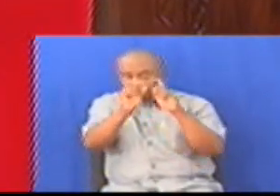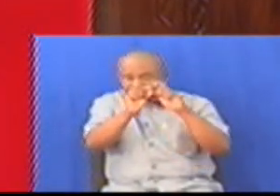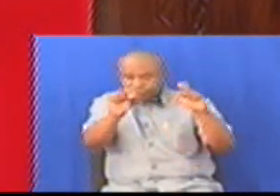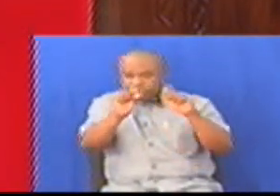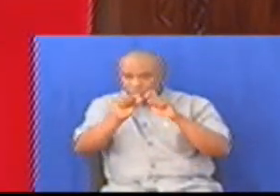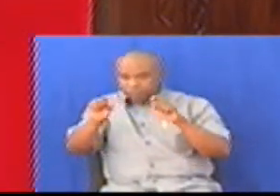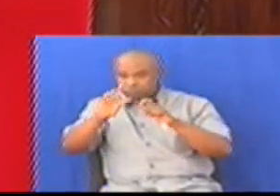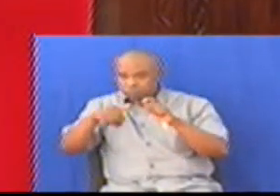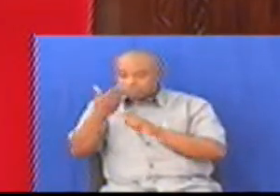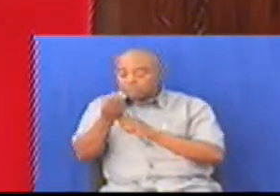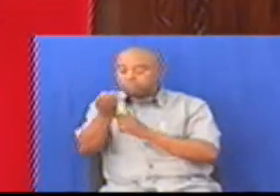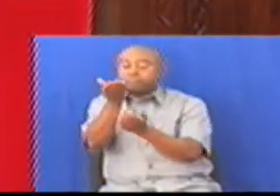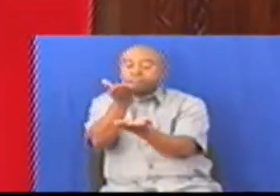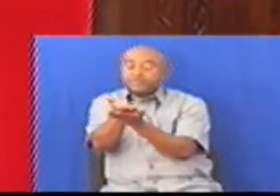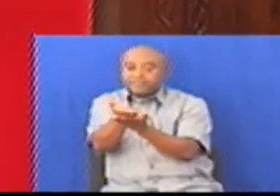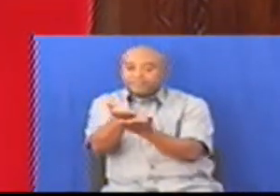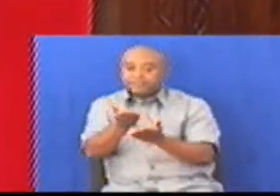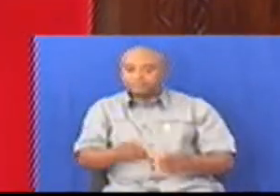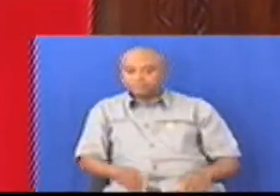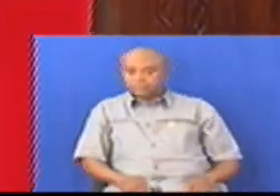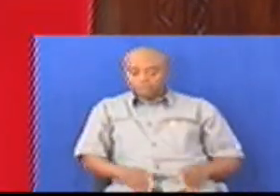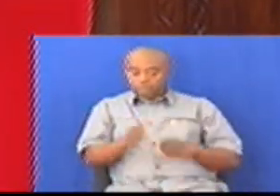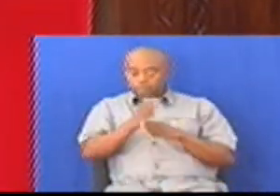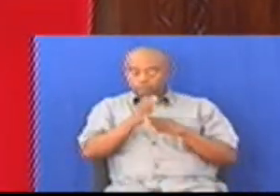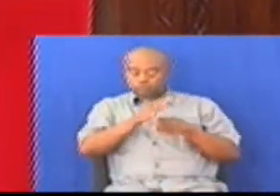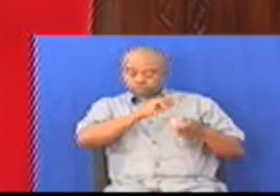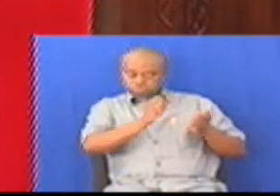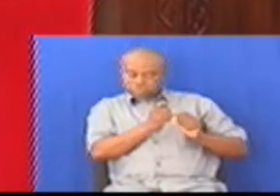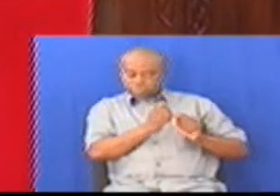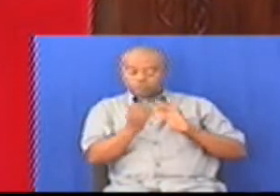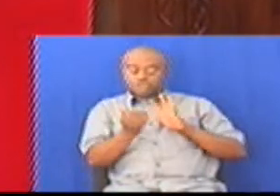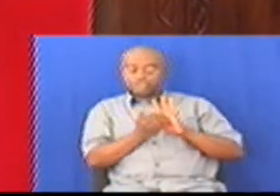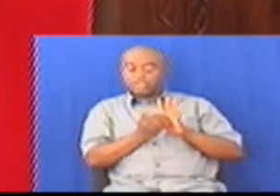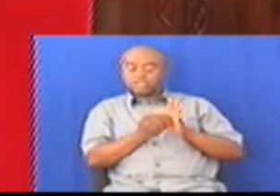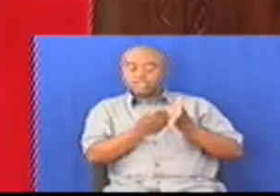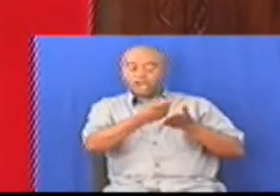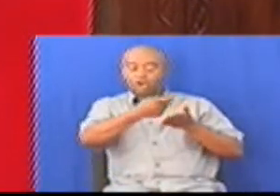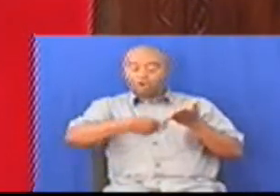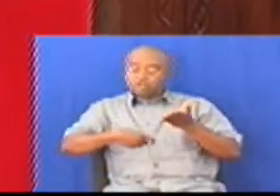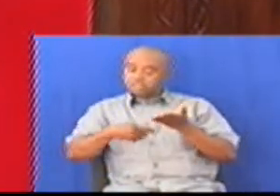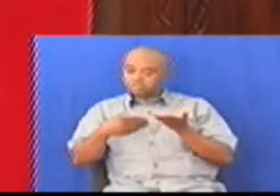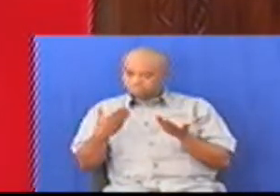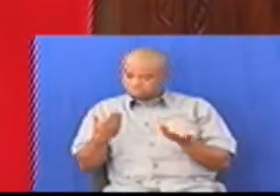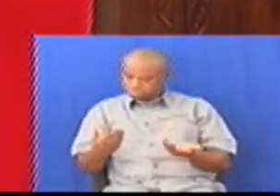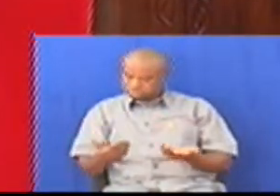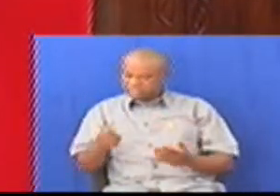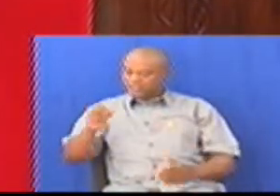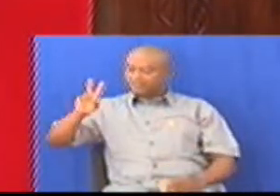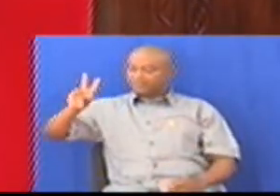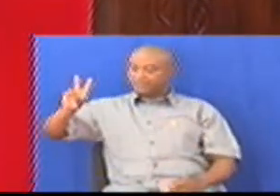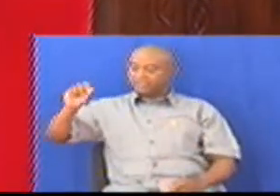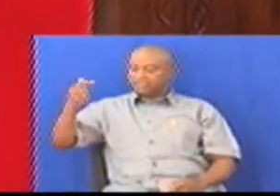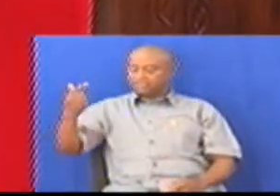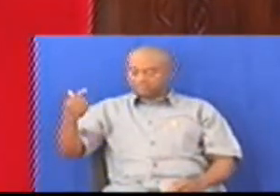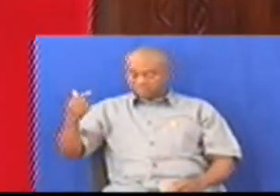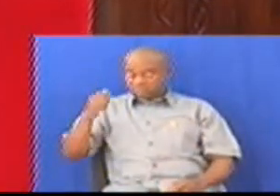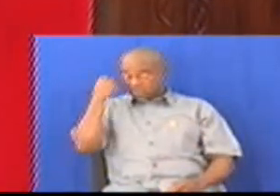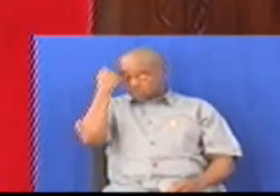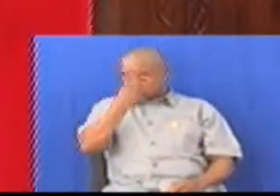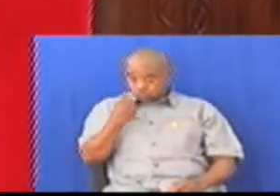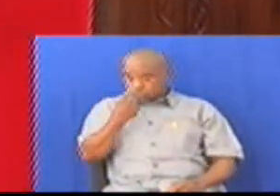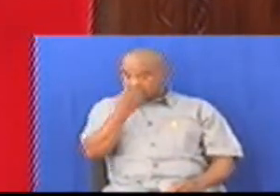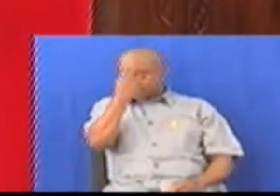kama ifuatavyo. Marekebisho ya sheria ya kodi ya ongezeko la thamani sura